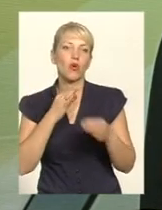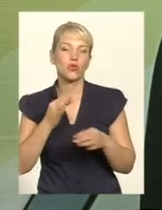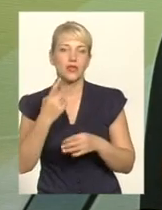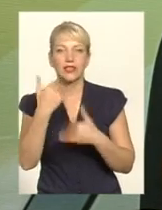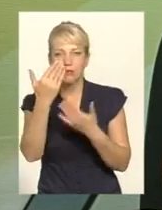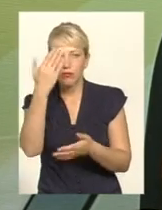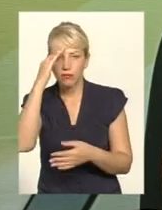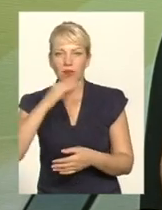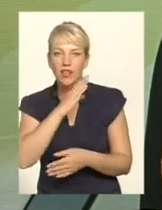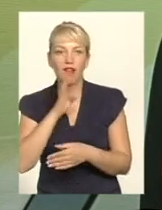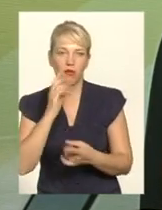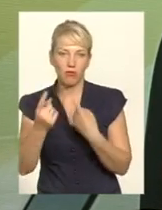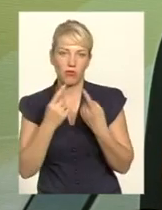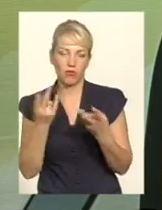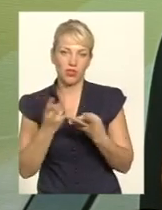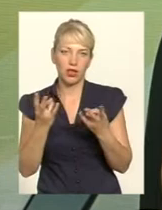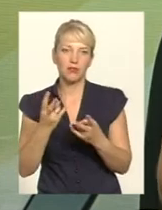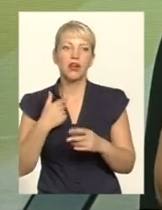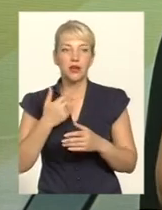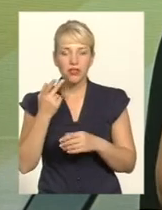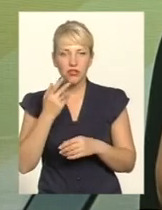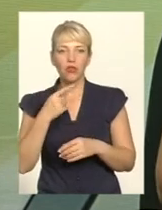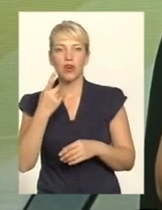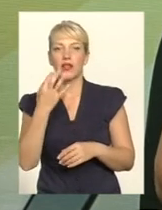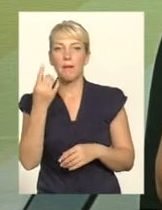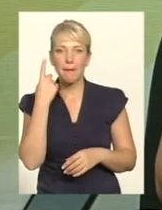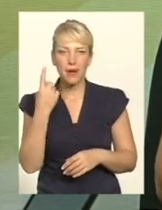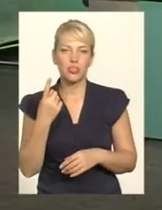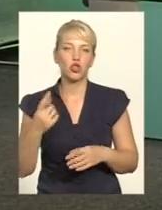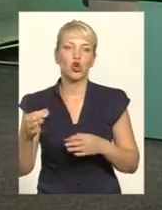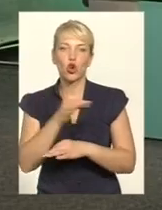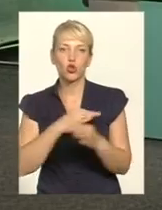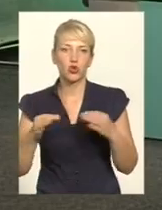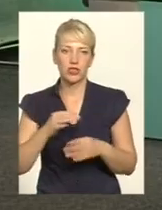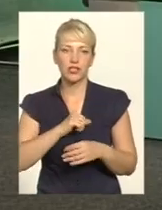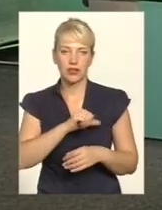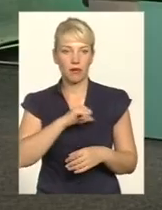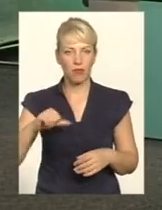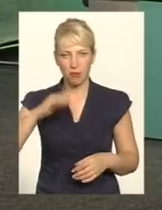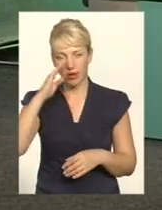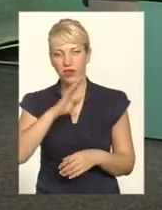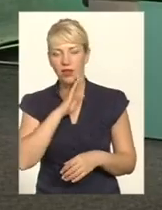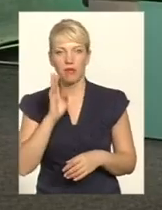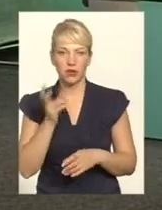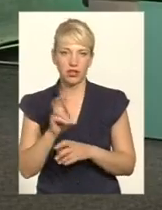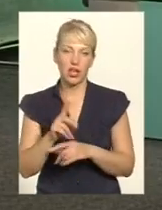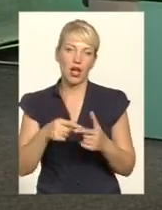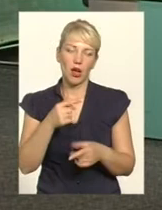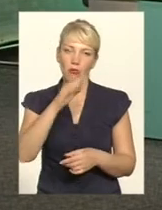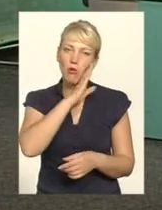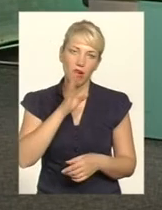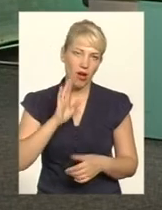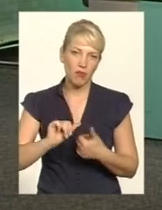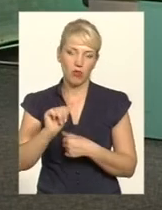ними щось потрібно зробити. І ми завжди так і кажемо, на першу консультацію бажано приходити самим батькам, батькові або мамі.